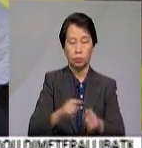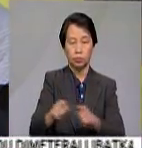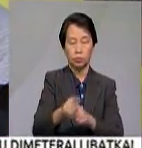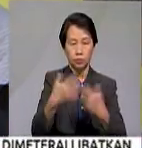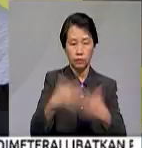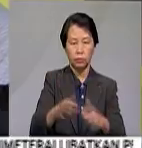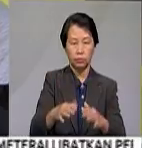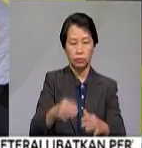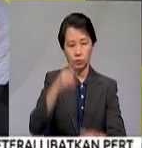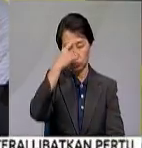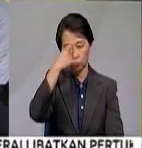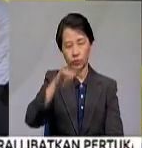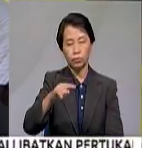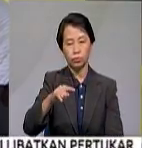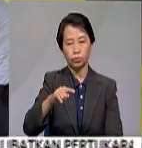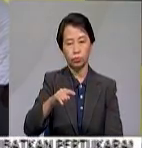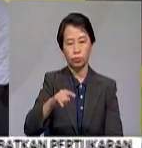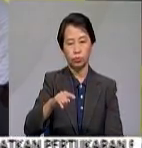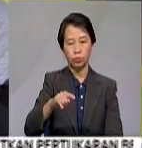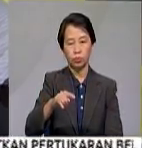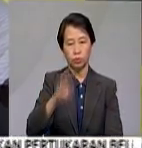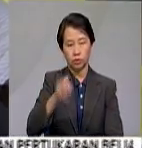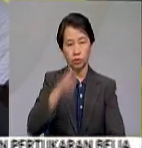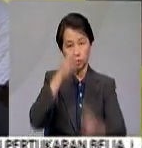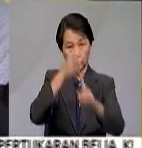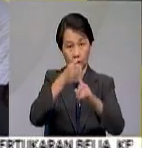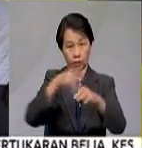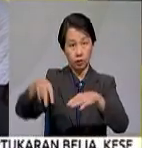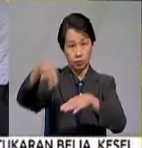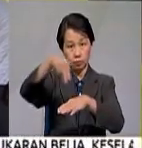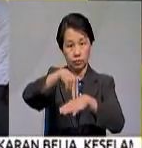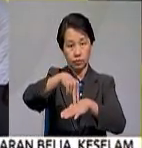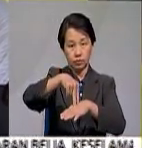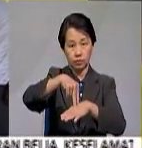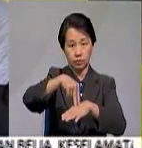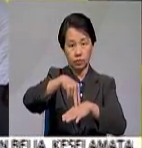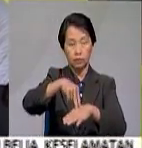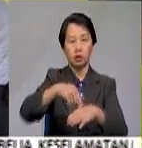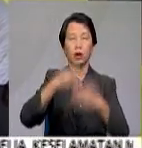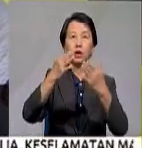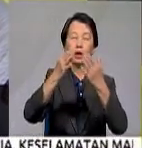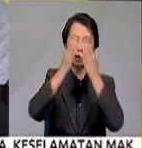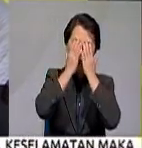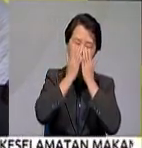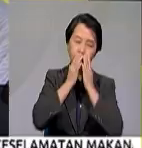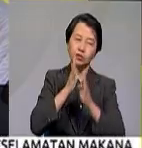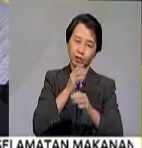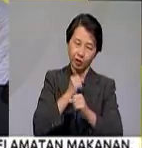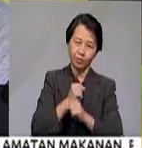sikit hari ini untuk hari ini untuk target stay dengan podium. Alhamdulillah dapat